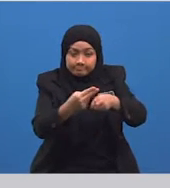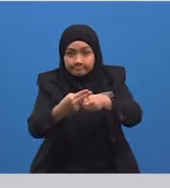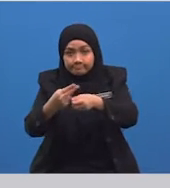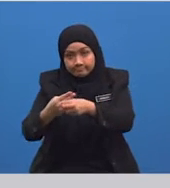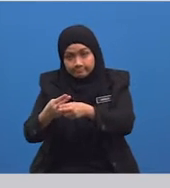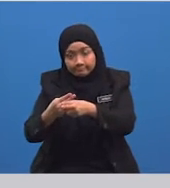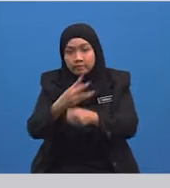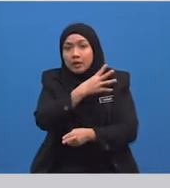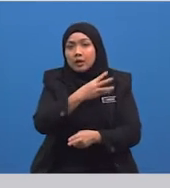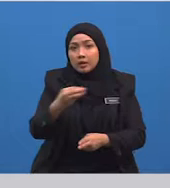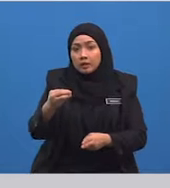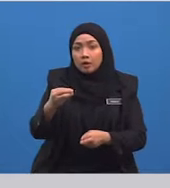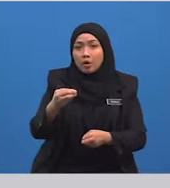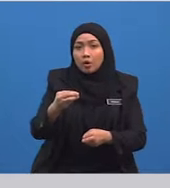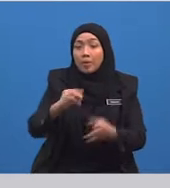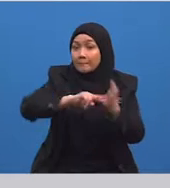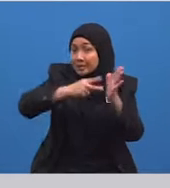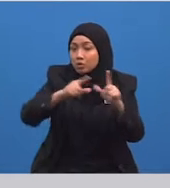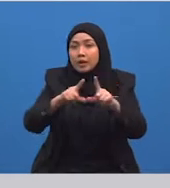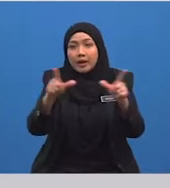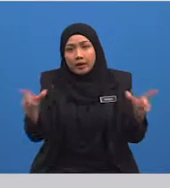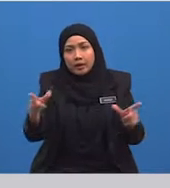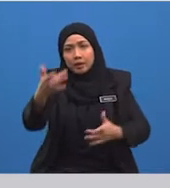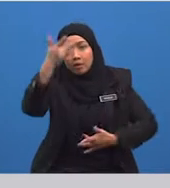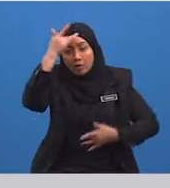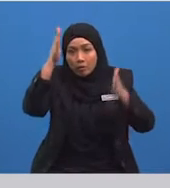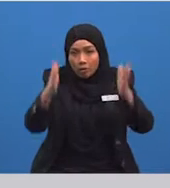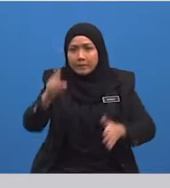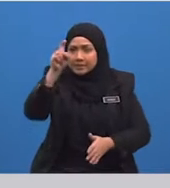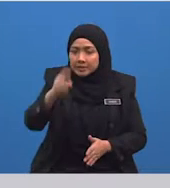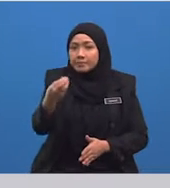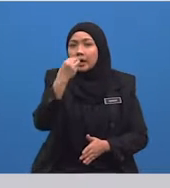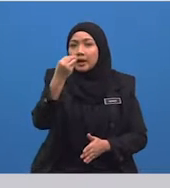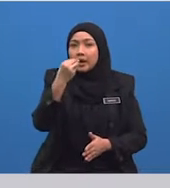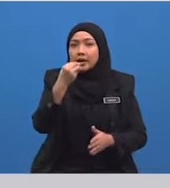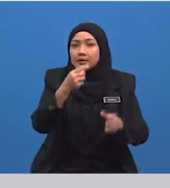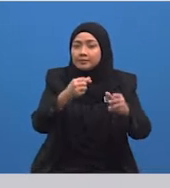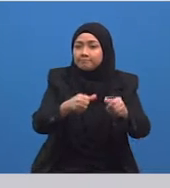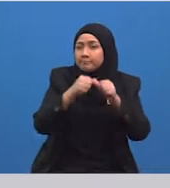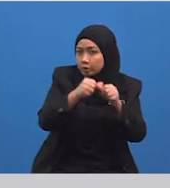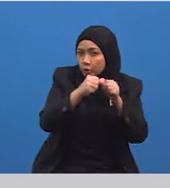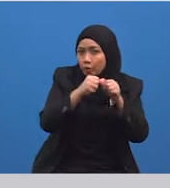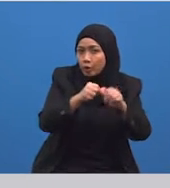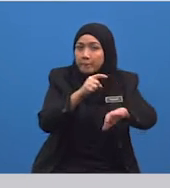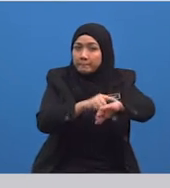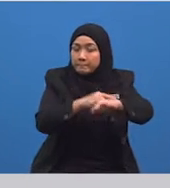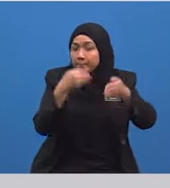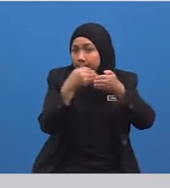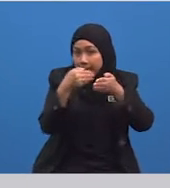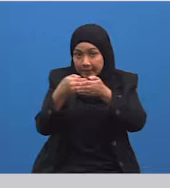lain, pesakit perlu makan dengan kerap. Baiklah, yang